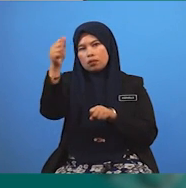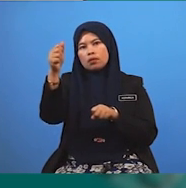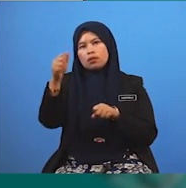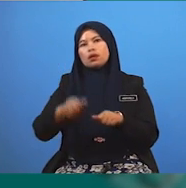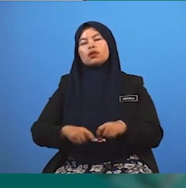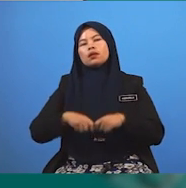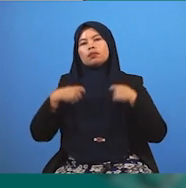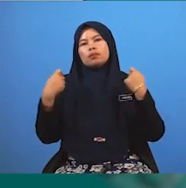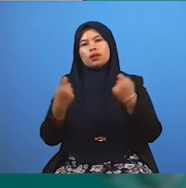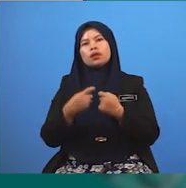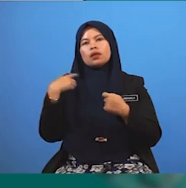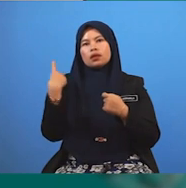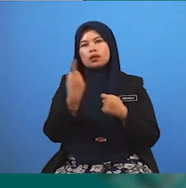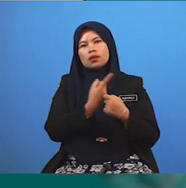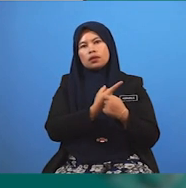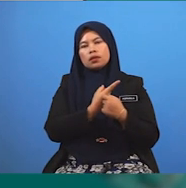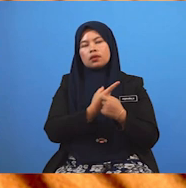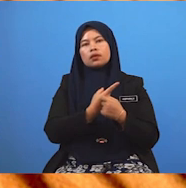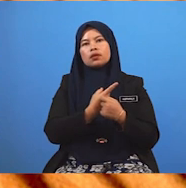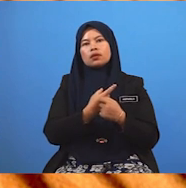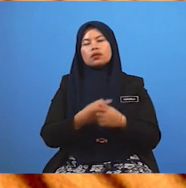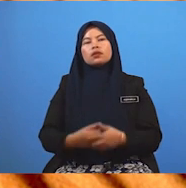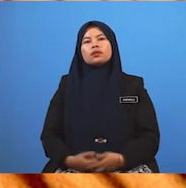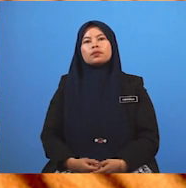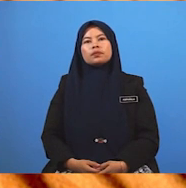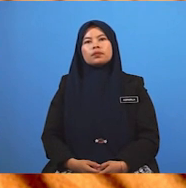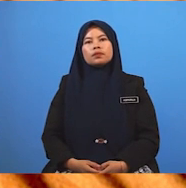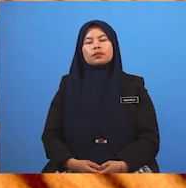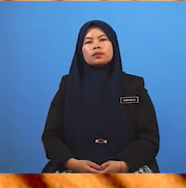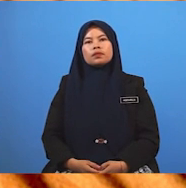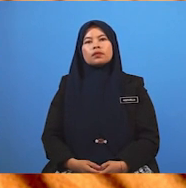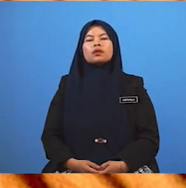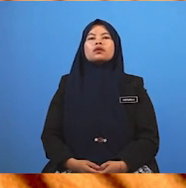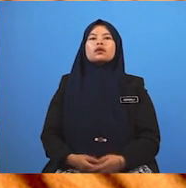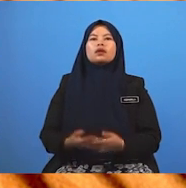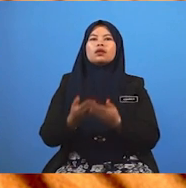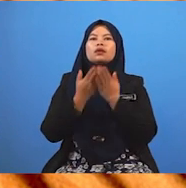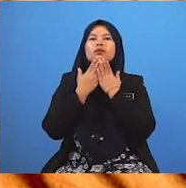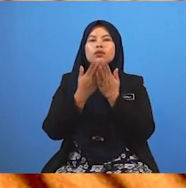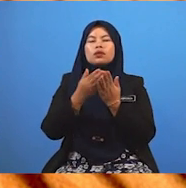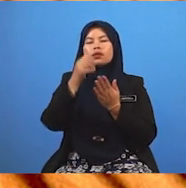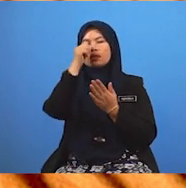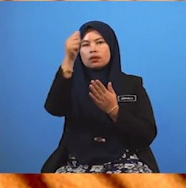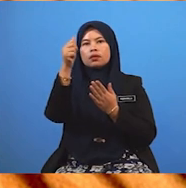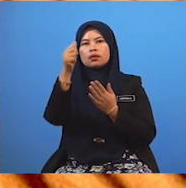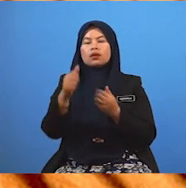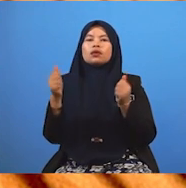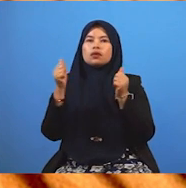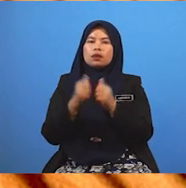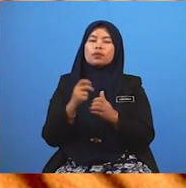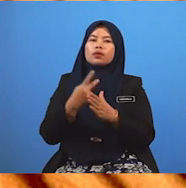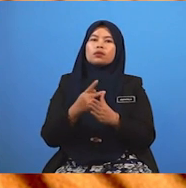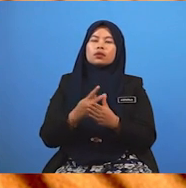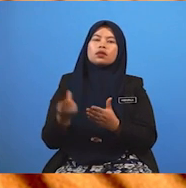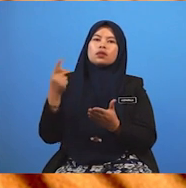syafaat dan pertolongan darinya. Alhamdulillah. Dengan perkongsian ini, mudah-mudahan